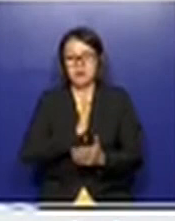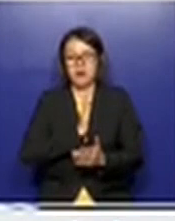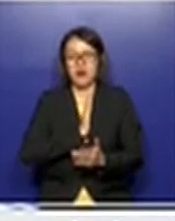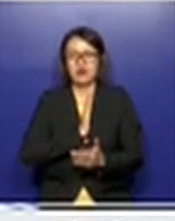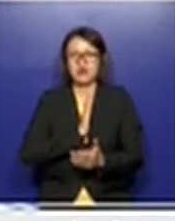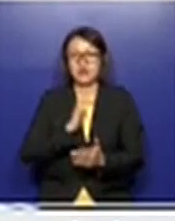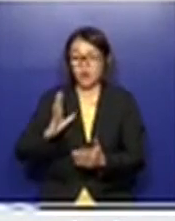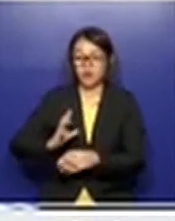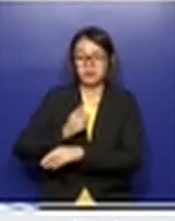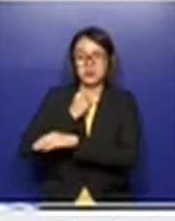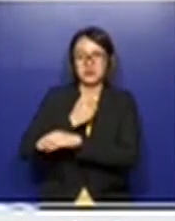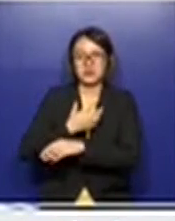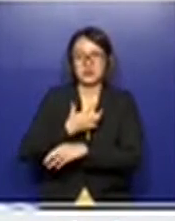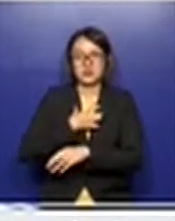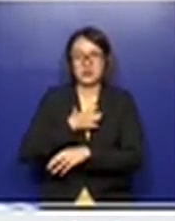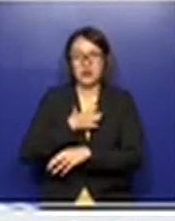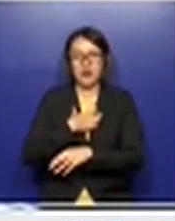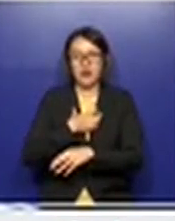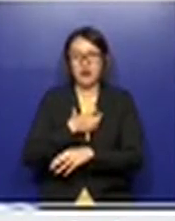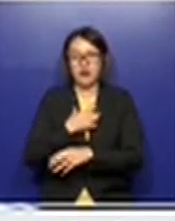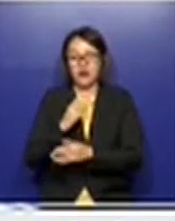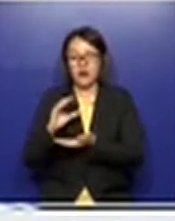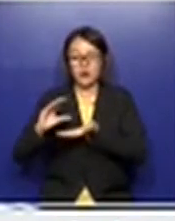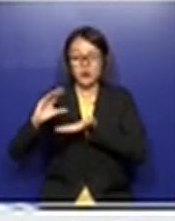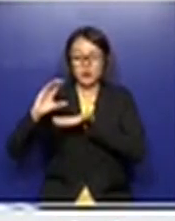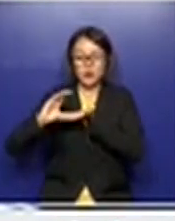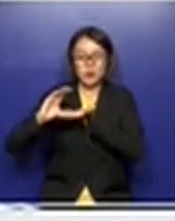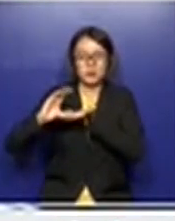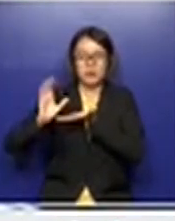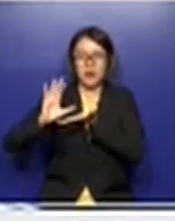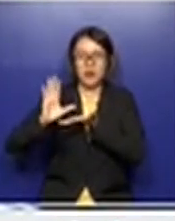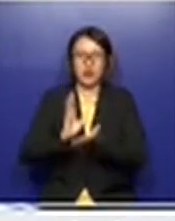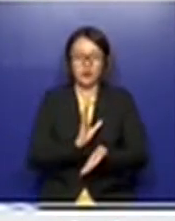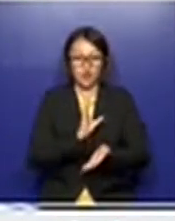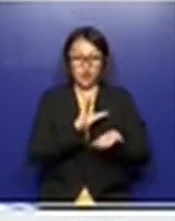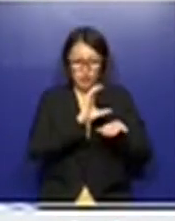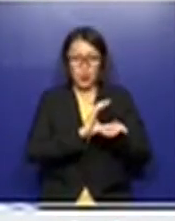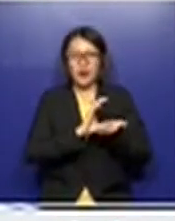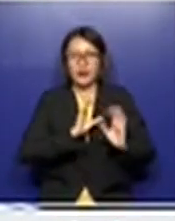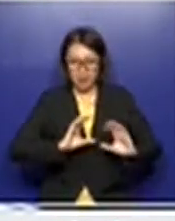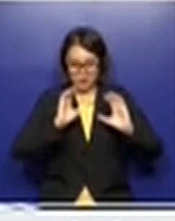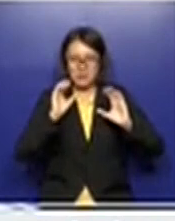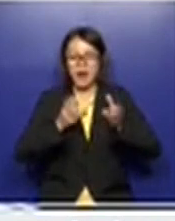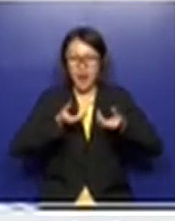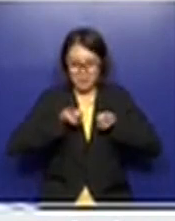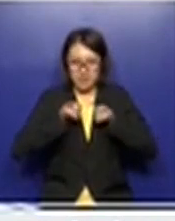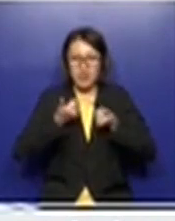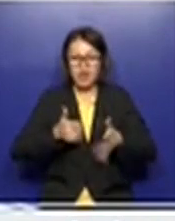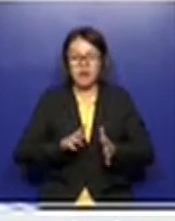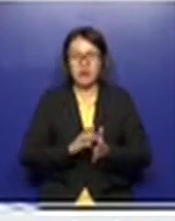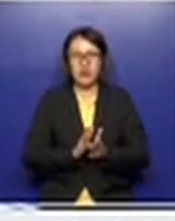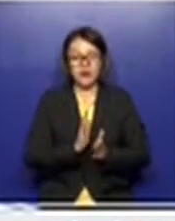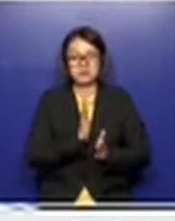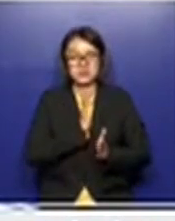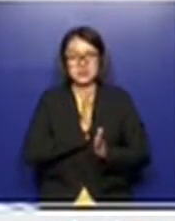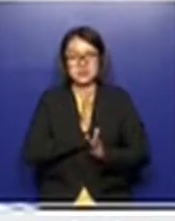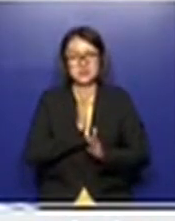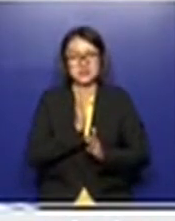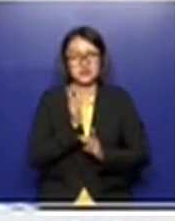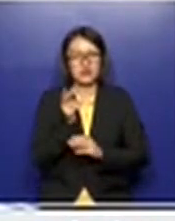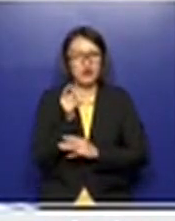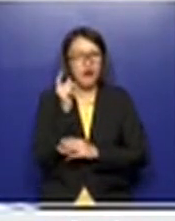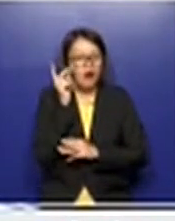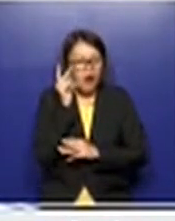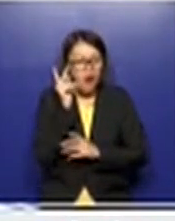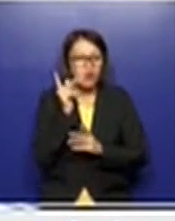องอยากเห็นท่านปลดจากกลุ่มทุนเพราะได้ใช้ทุนรัฐบาลแล้วอยากเห็นท่านเป็นสื่อสาธารณะเป็นเวทีแลกเป